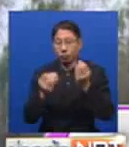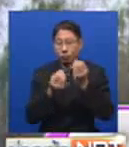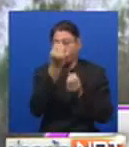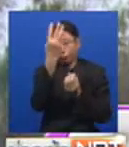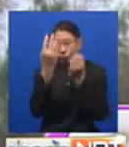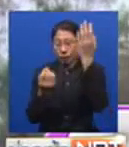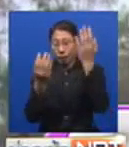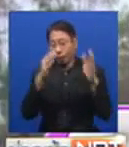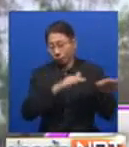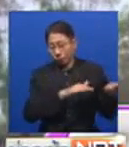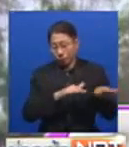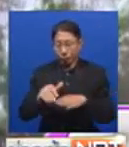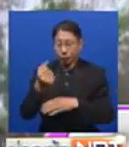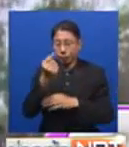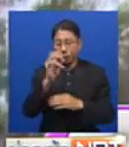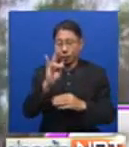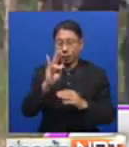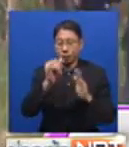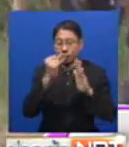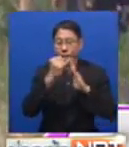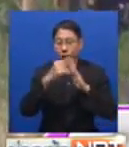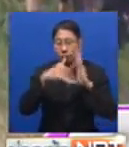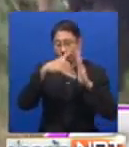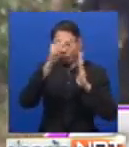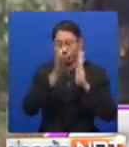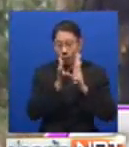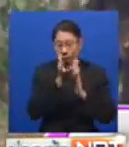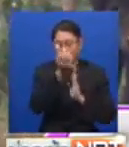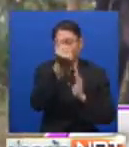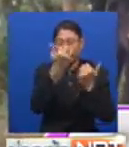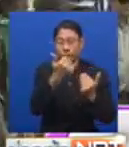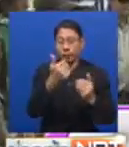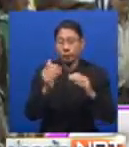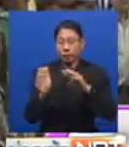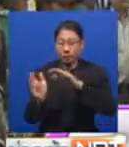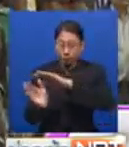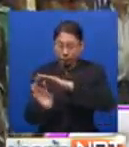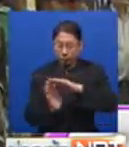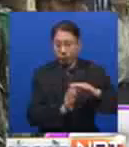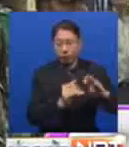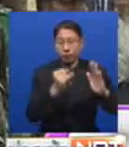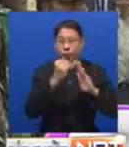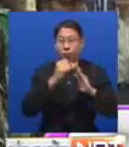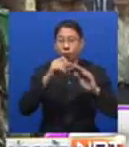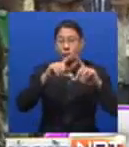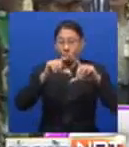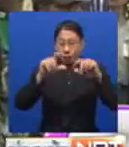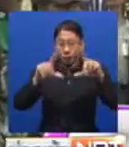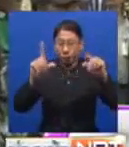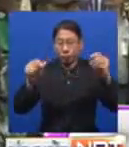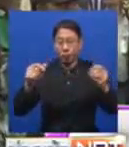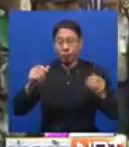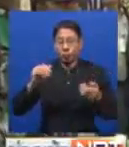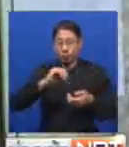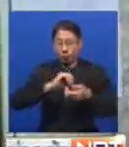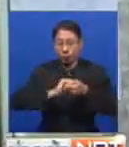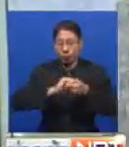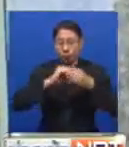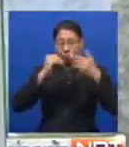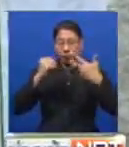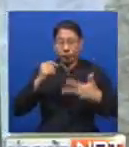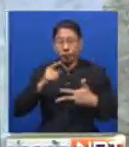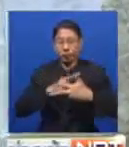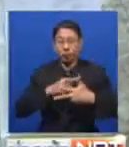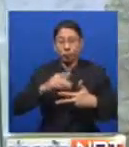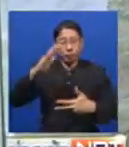พร้อมกันทั้ง17 จังหวัดภาคเหนือส่วนที่จังหวัดเพชรบูรณ์เจ้าหน้าที่สนธิกำลัง3ฝ่ายทหารตำรวจพลเรือนนำโด